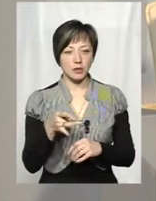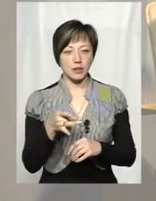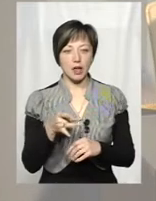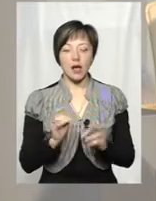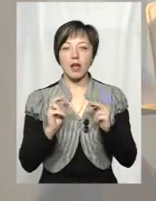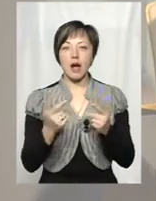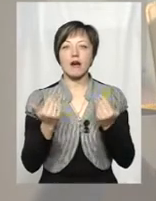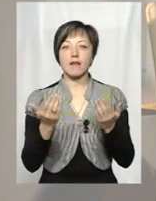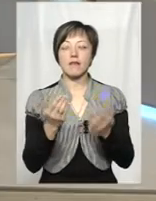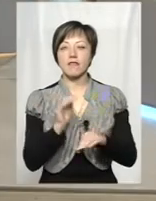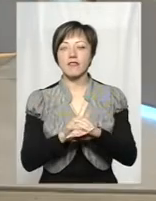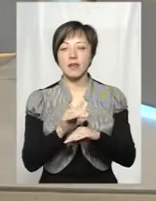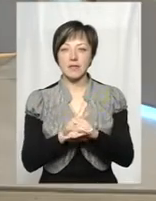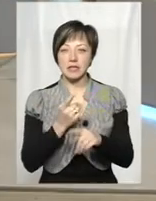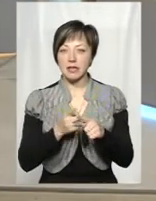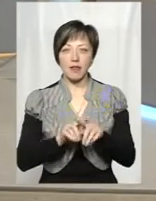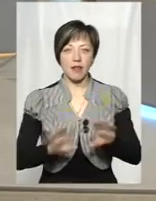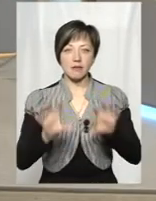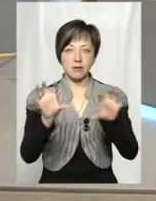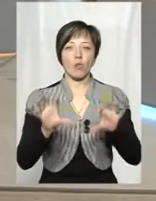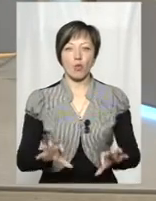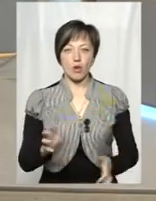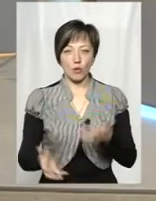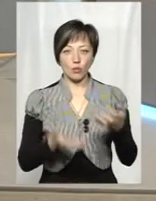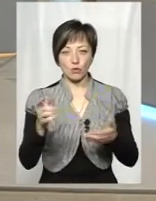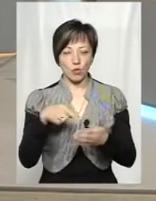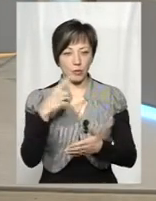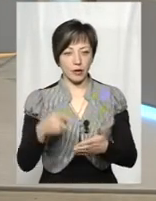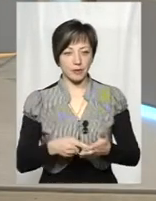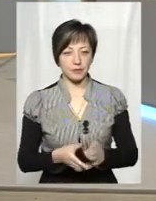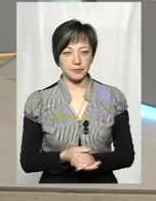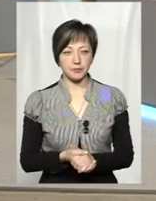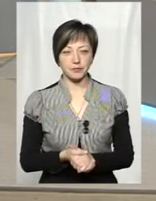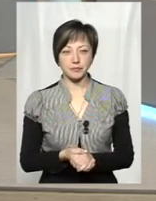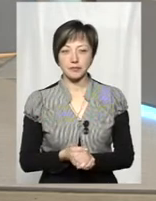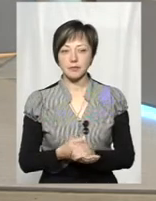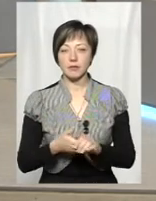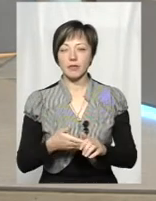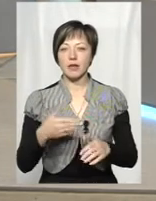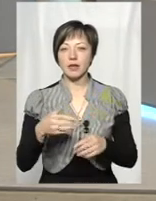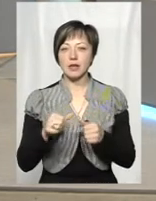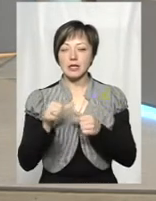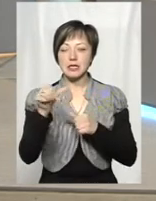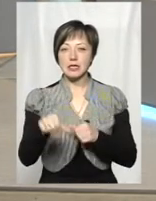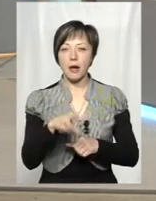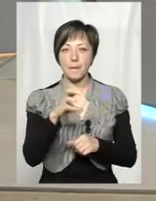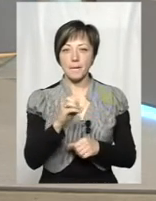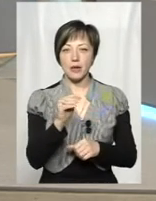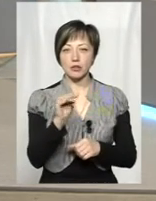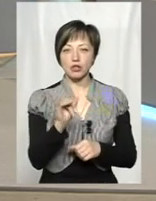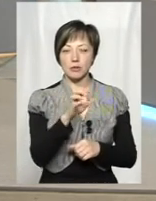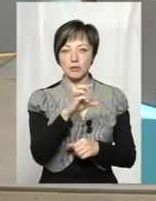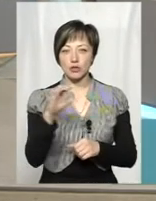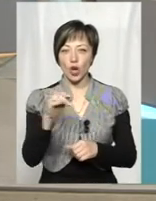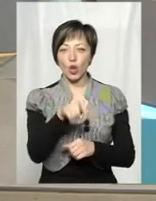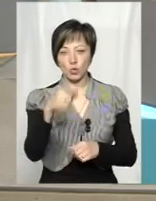а як виявили ці от незаконні розкопки? Ну, біля ставниці за Меджибожем це дали місцеві жителі